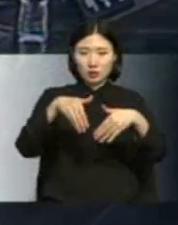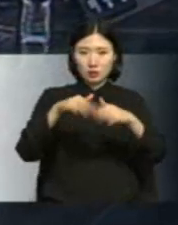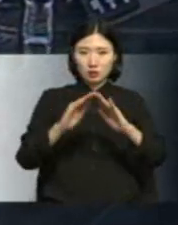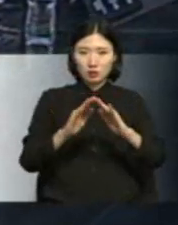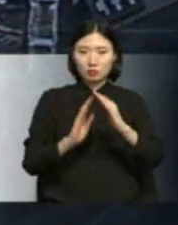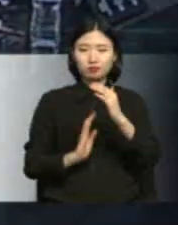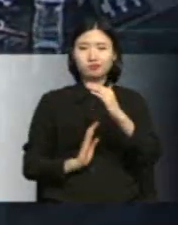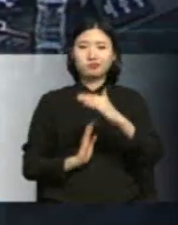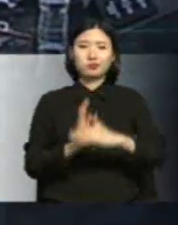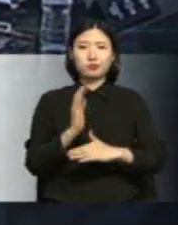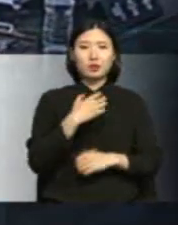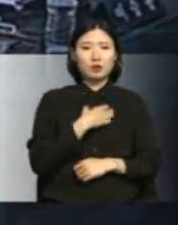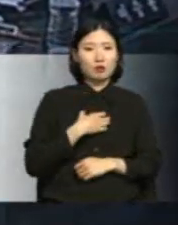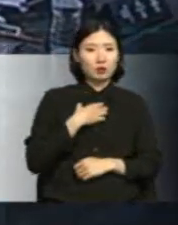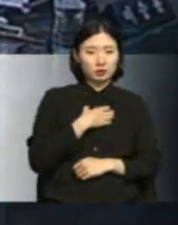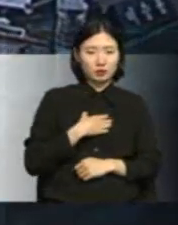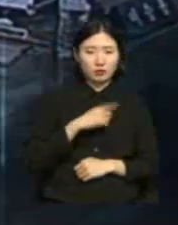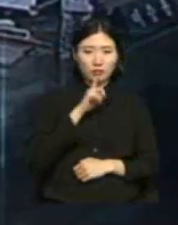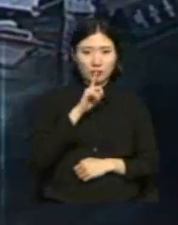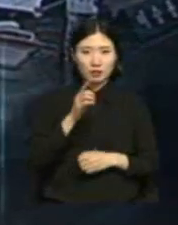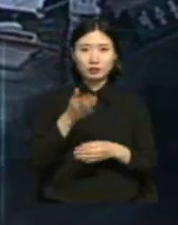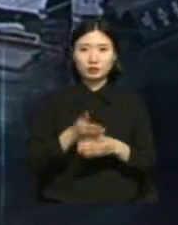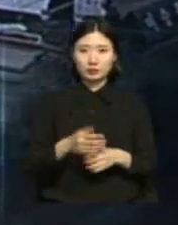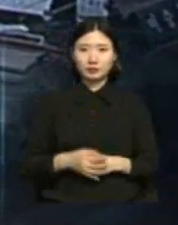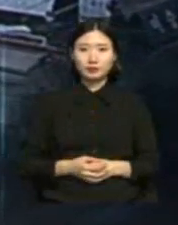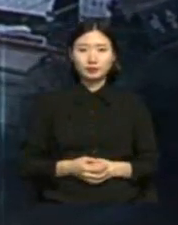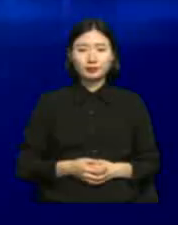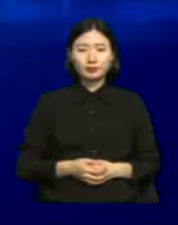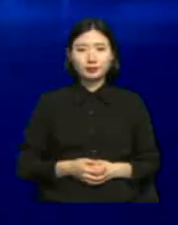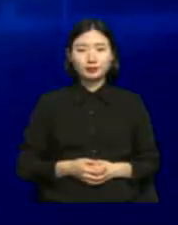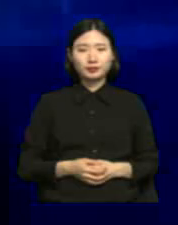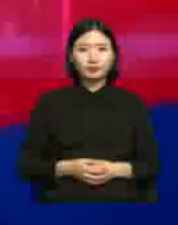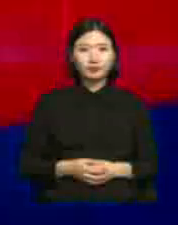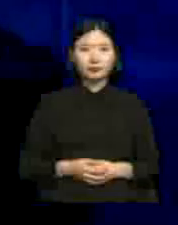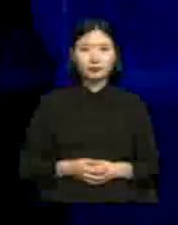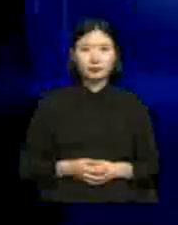설립은 무리라며 우려의 목소리가 나왔습니다. 지혁배 기자입니다.